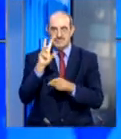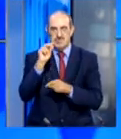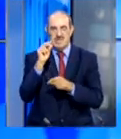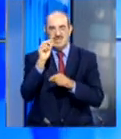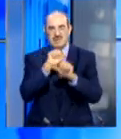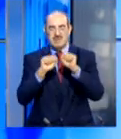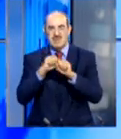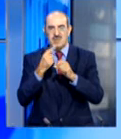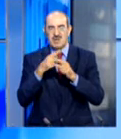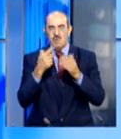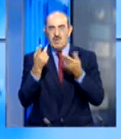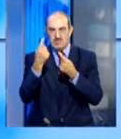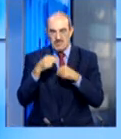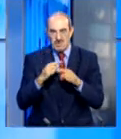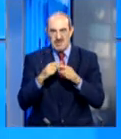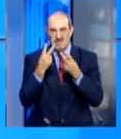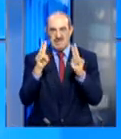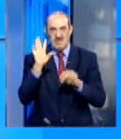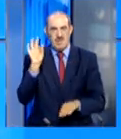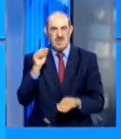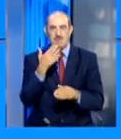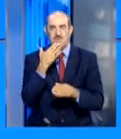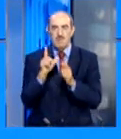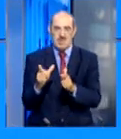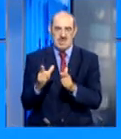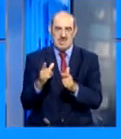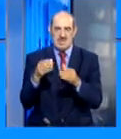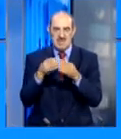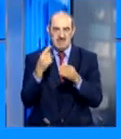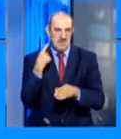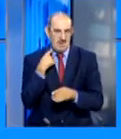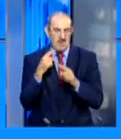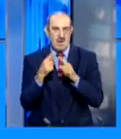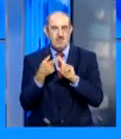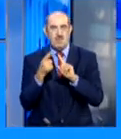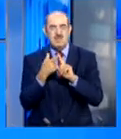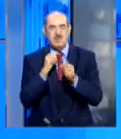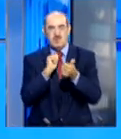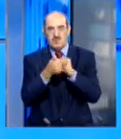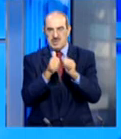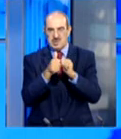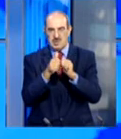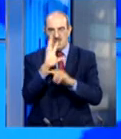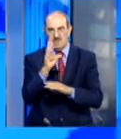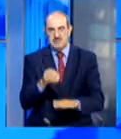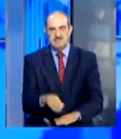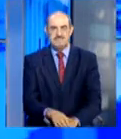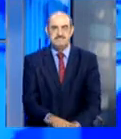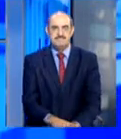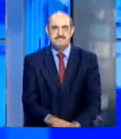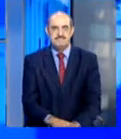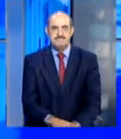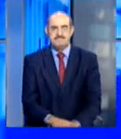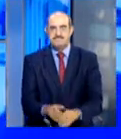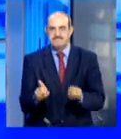بملعب ميلود دهد في بوهران، فحظ موفق للشباب في هذه المنافسة إفريقية.